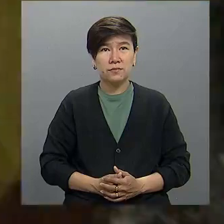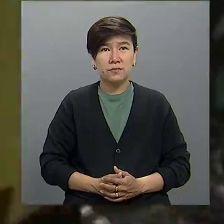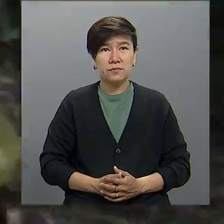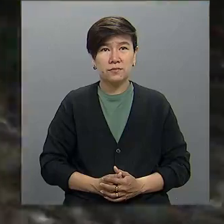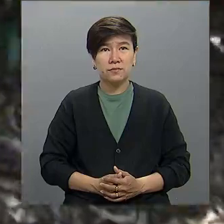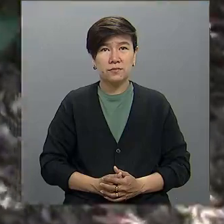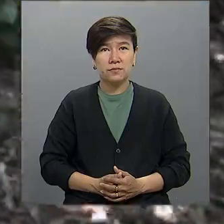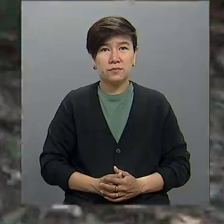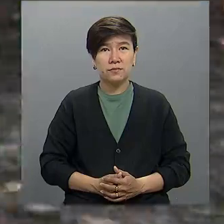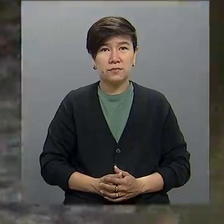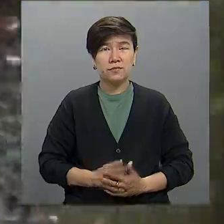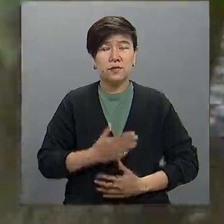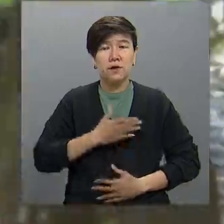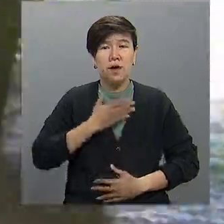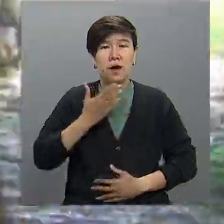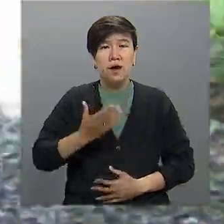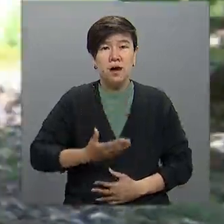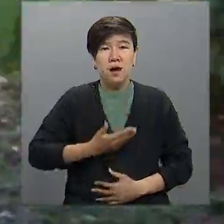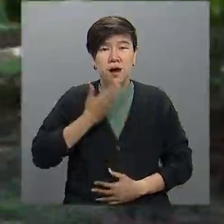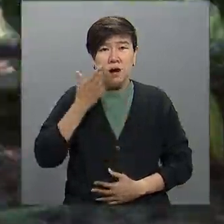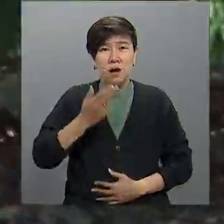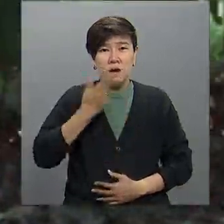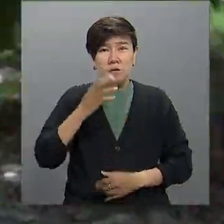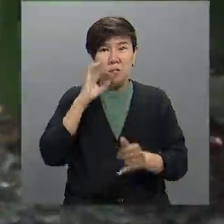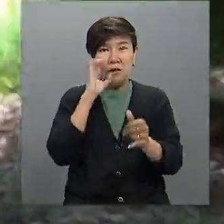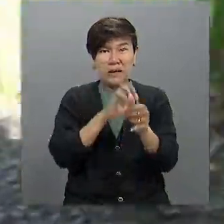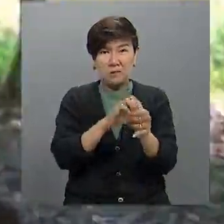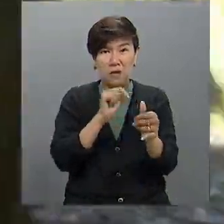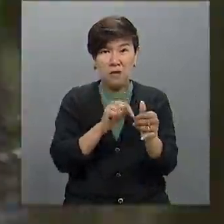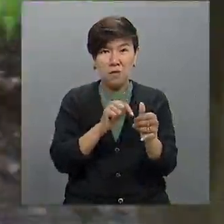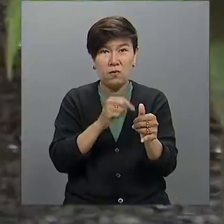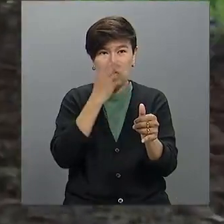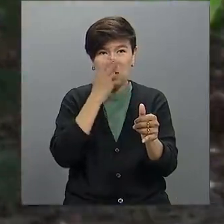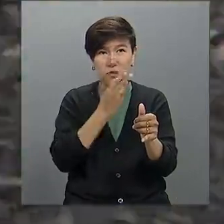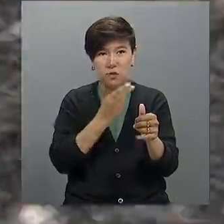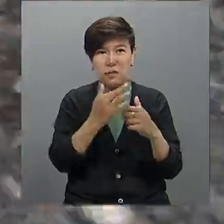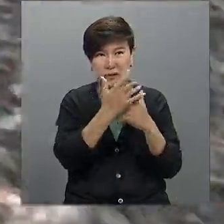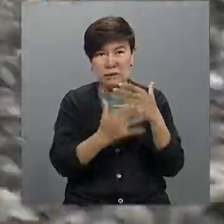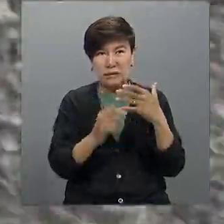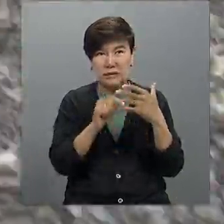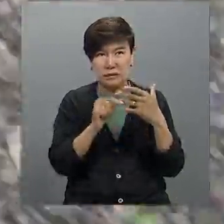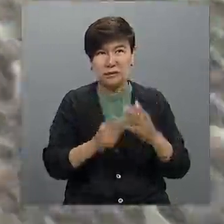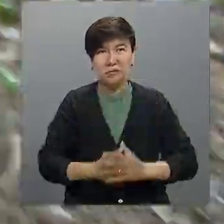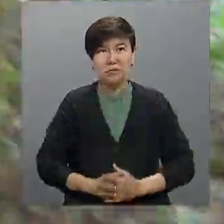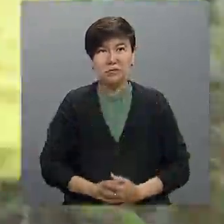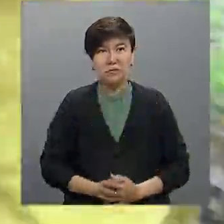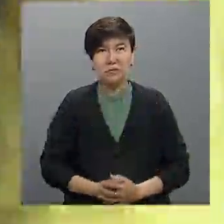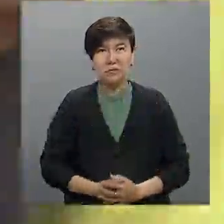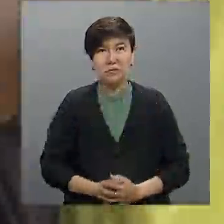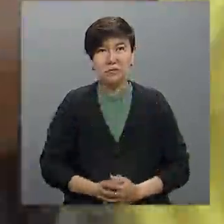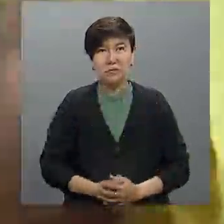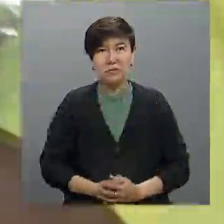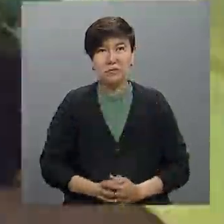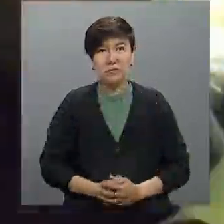ใจลึกๆเดี๋ยวไปรถไปทำแผลเดี๋ยวรถไปทำแผลก่อน ไปตามดูตัวไว ้แต่อยู่ห่างนะ เ